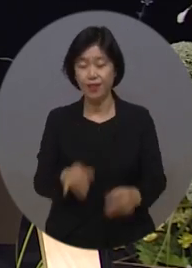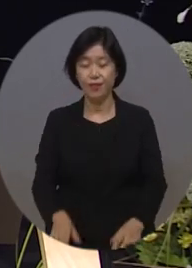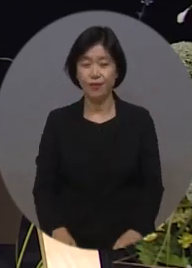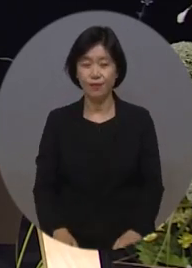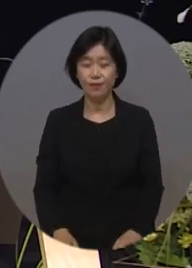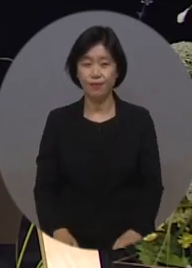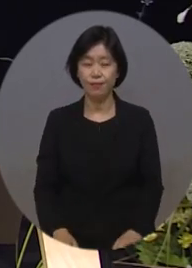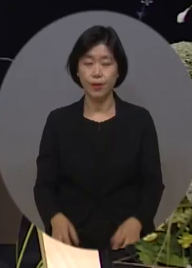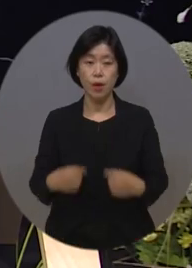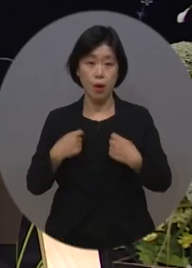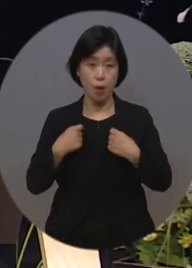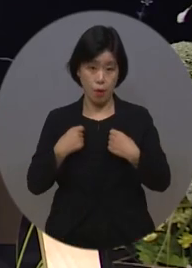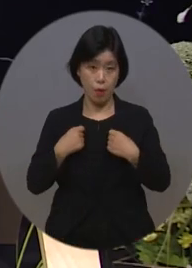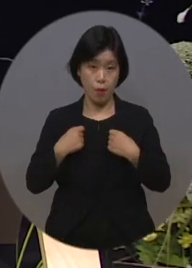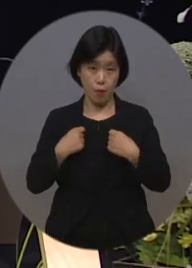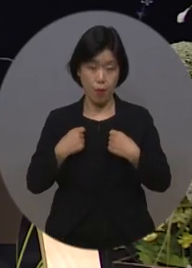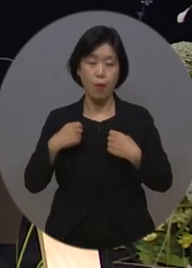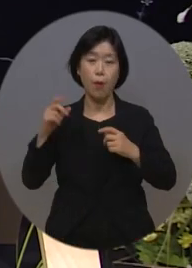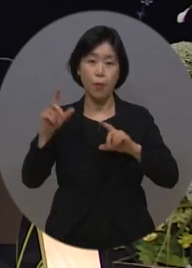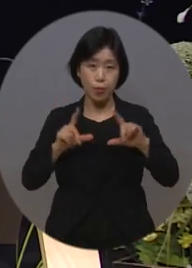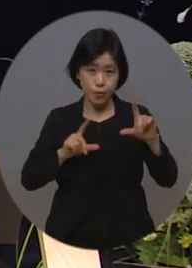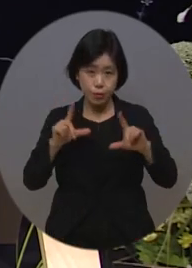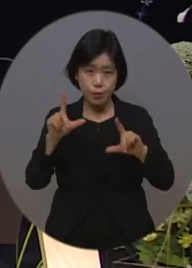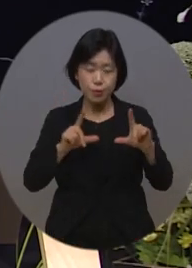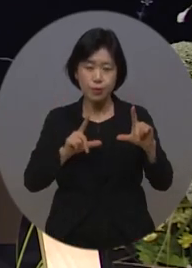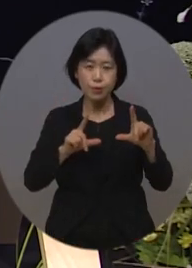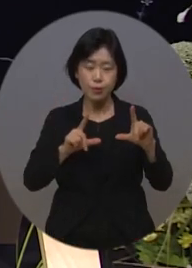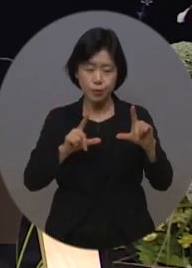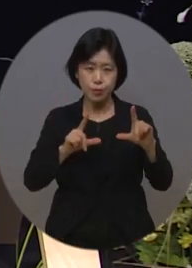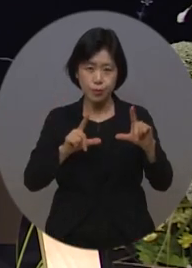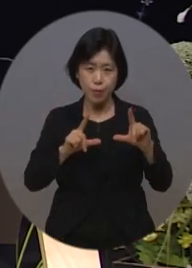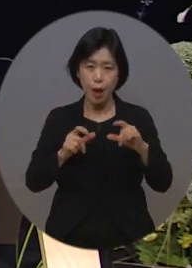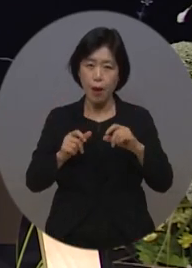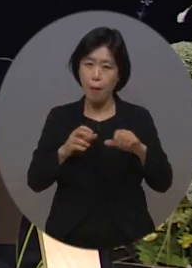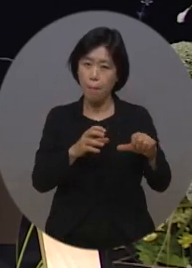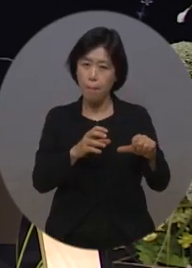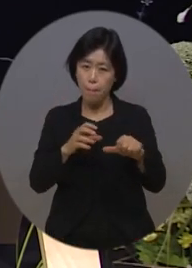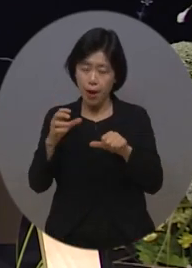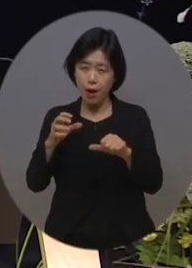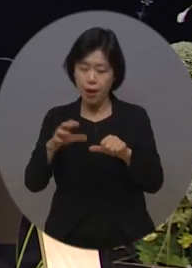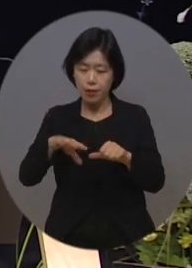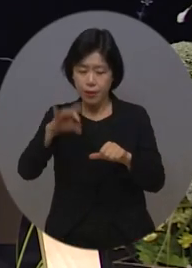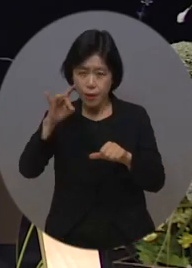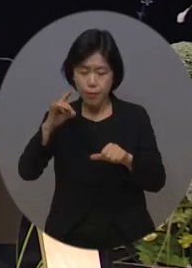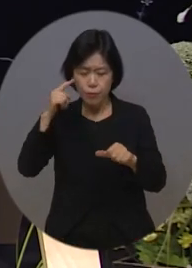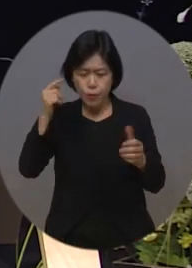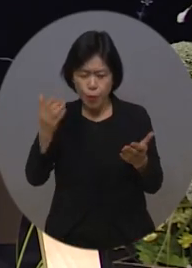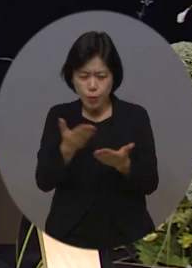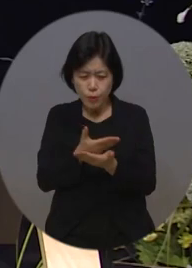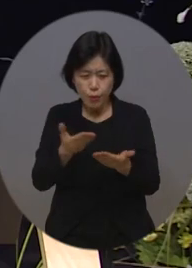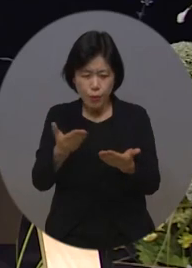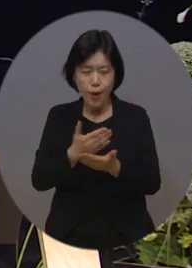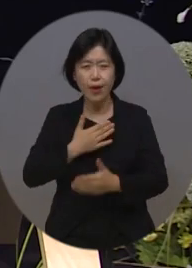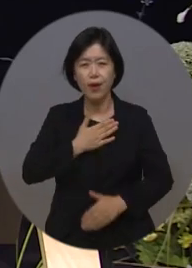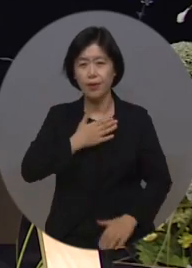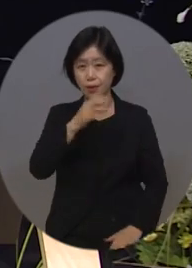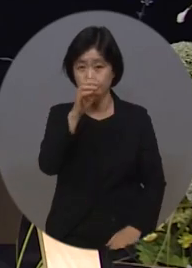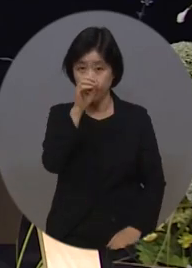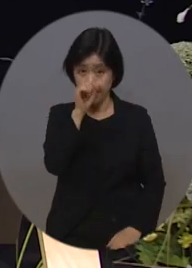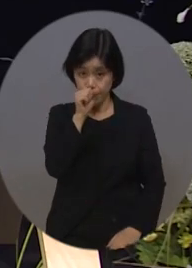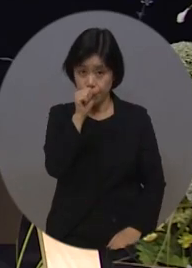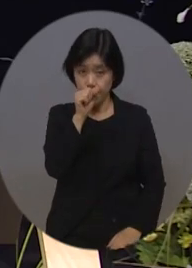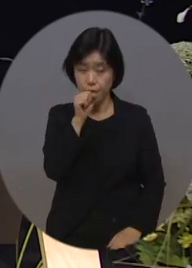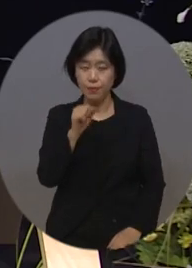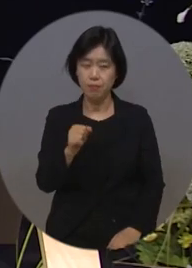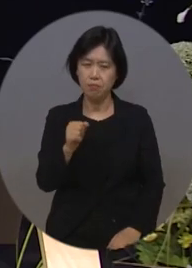차림새로 인한 이 자연스러운 현상이 사람의 첫 소통 감정이라니 조금 놀랍고